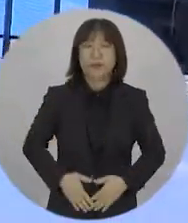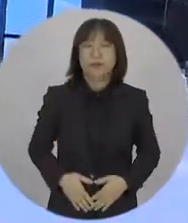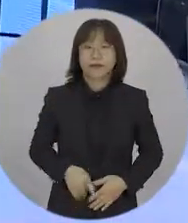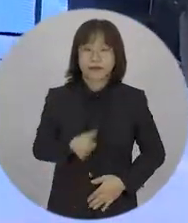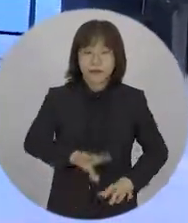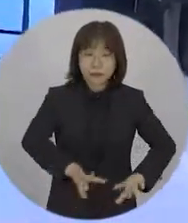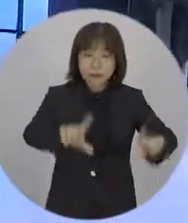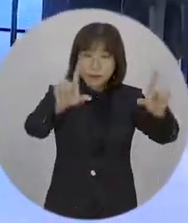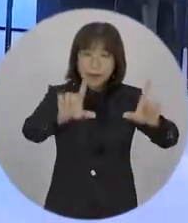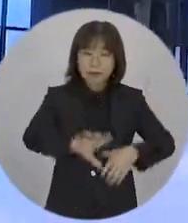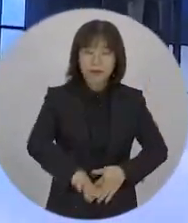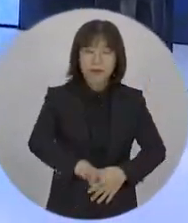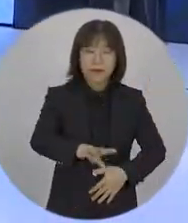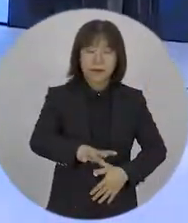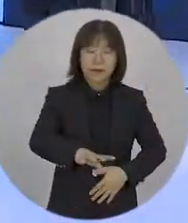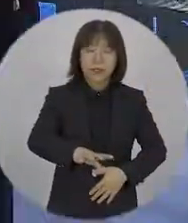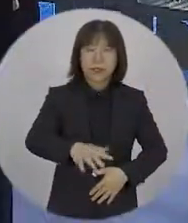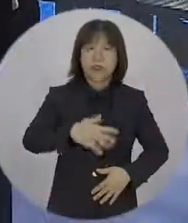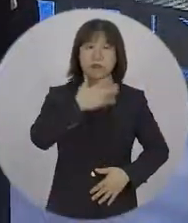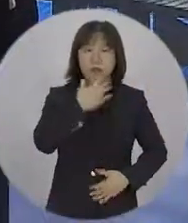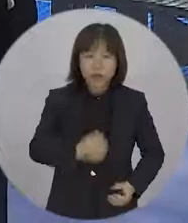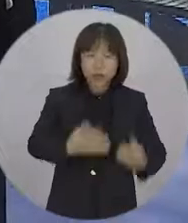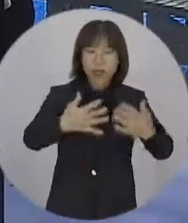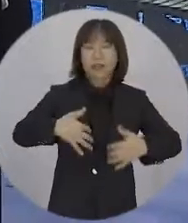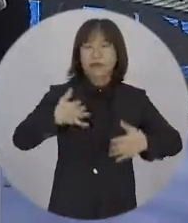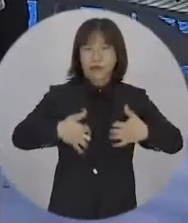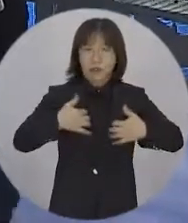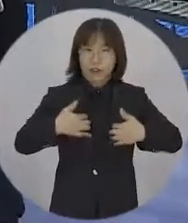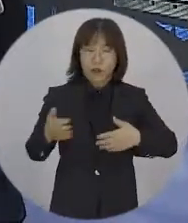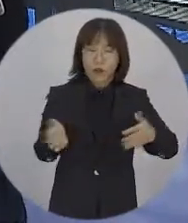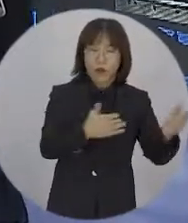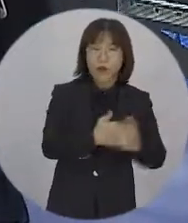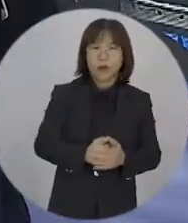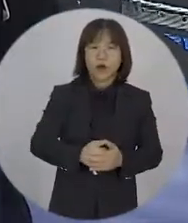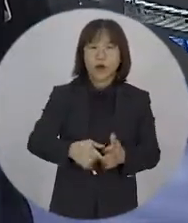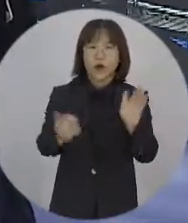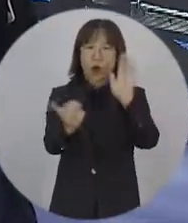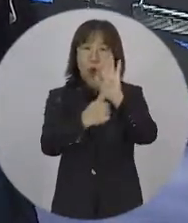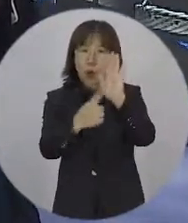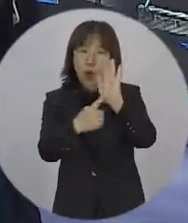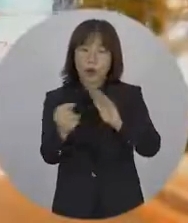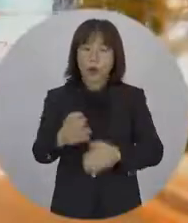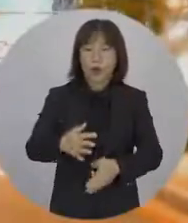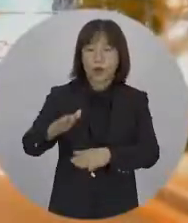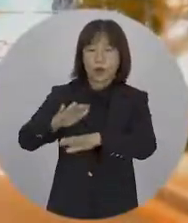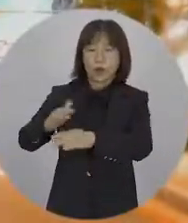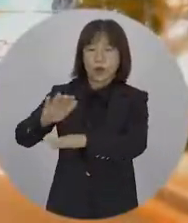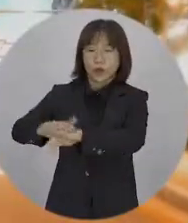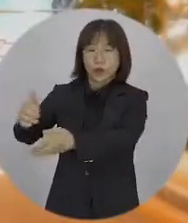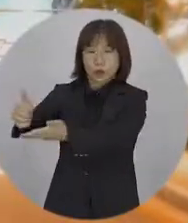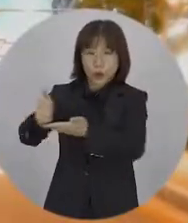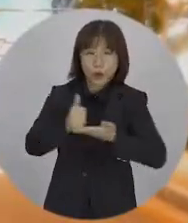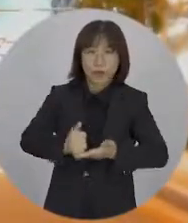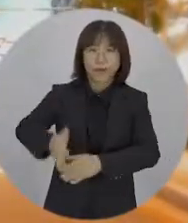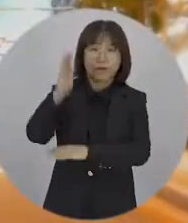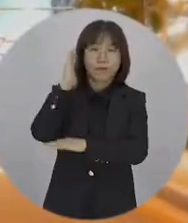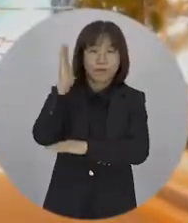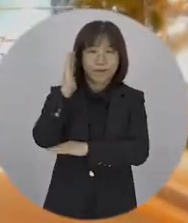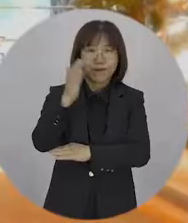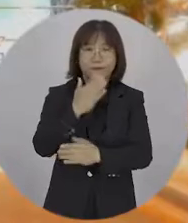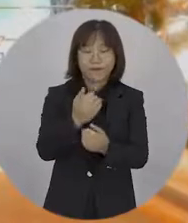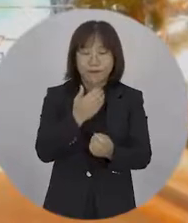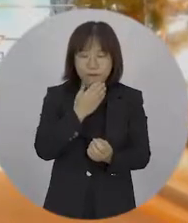본격적인 행사에서는 축하공연을 시작으로 통합신청사 홍보 영상 상영, 내빈 축사 등의 순으로